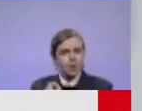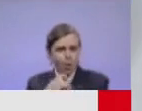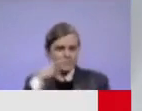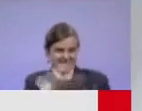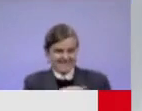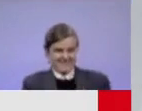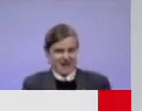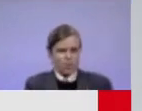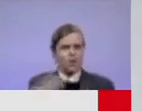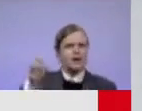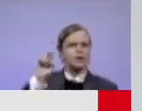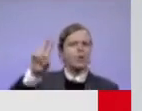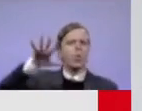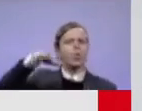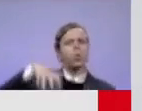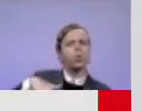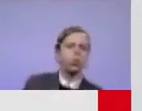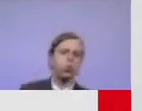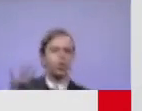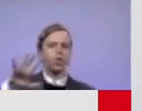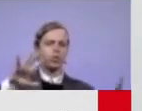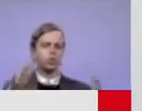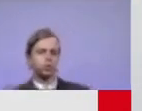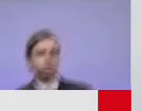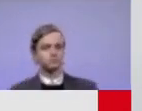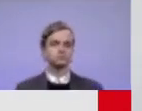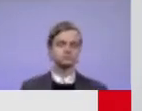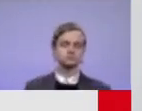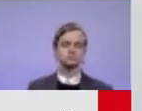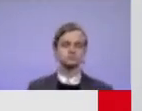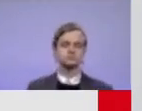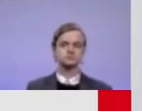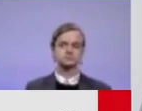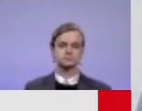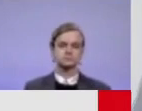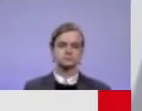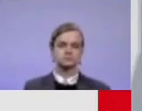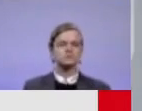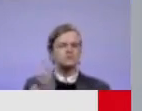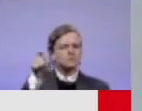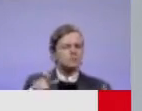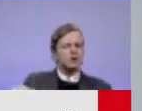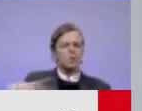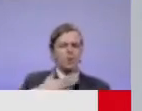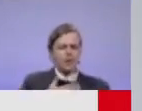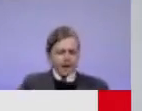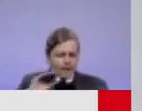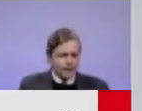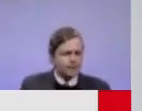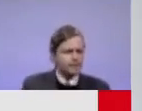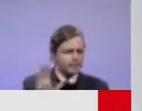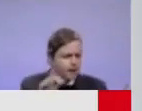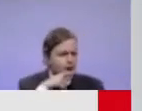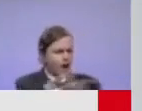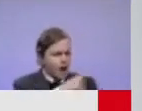Uniunea Europeană riscă să își piardă fundamentul. Oamenii se așteaptă ca noi